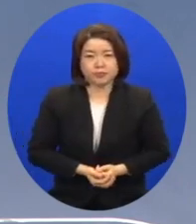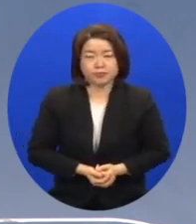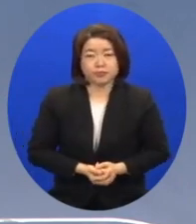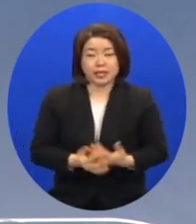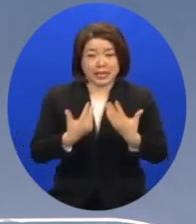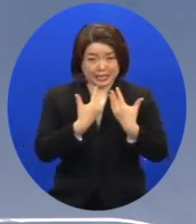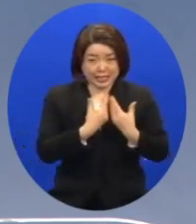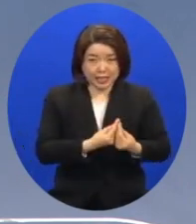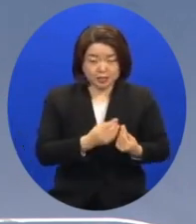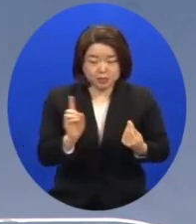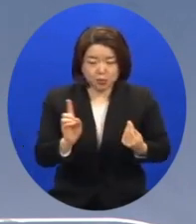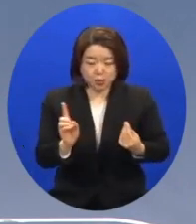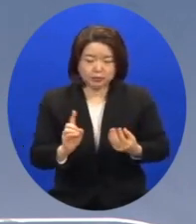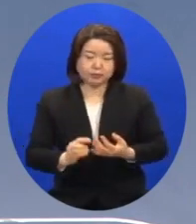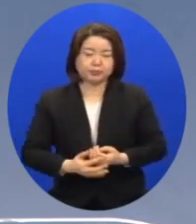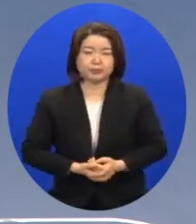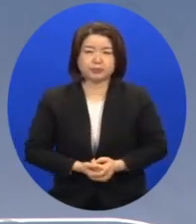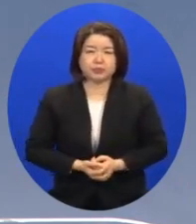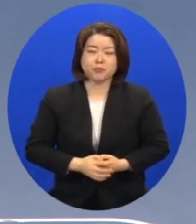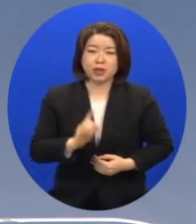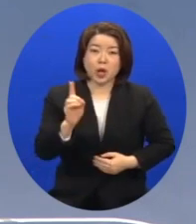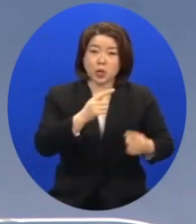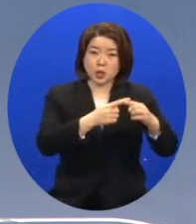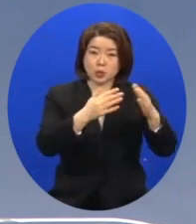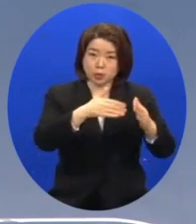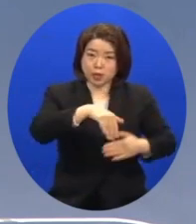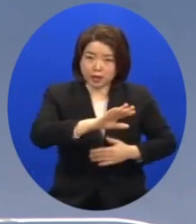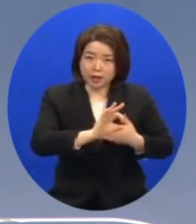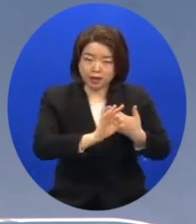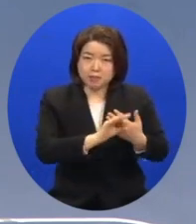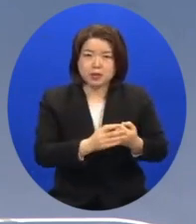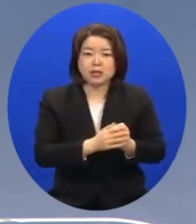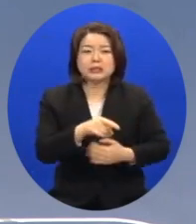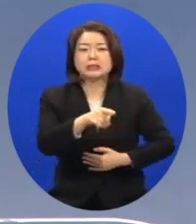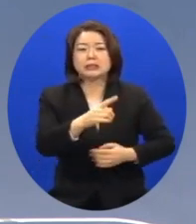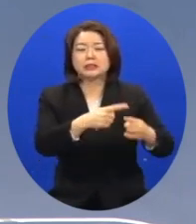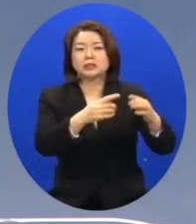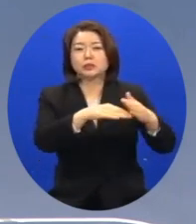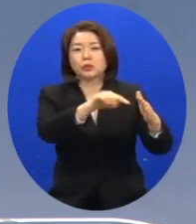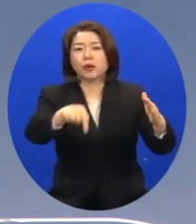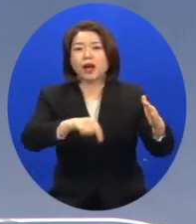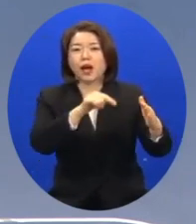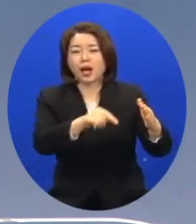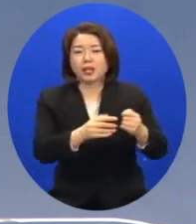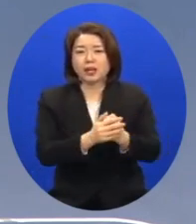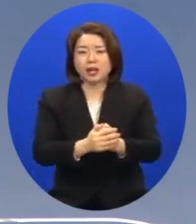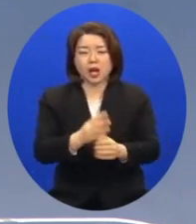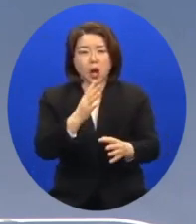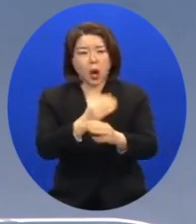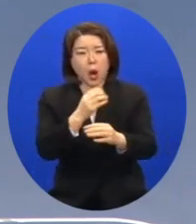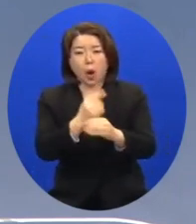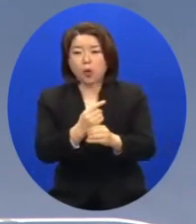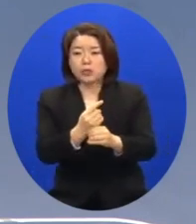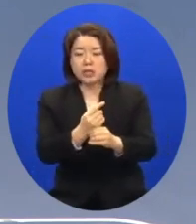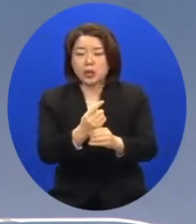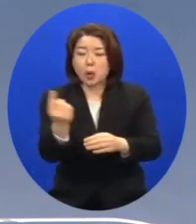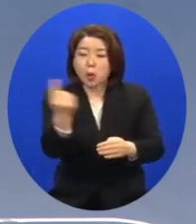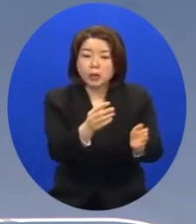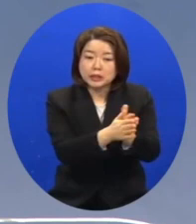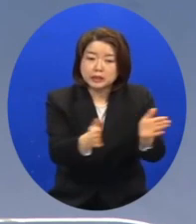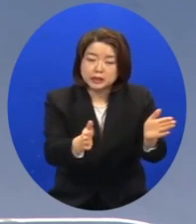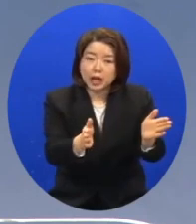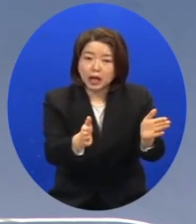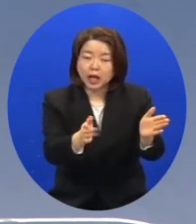예를 들면 이렇습니다 어느 교회에 가면 그 교회의 언제나 왔느냐고 하는게